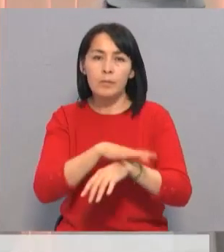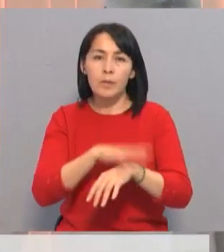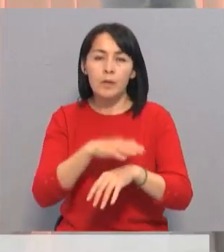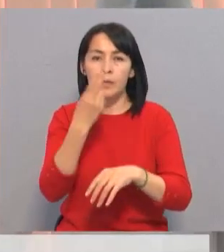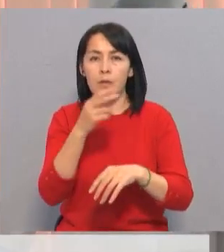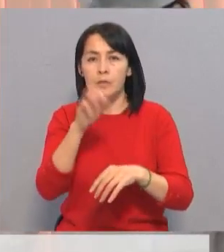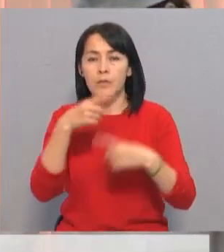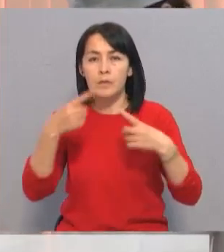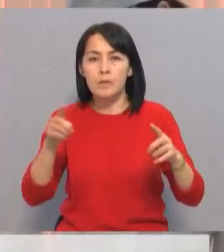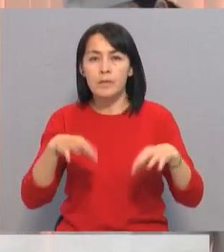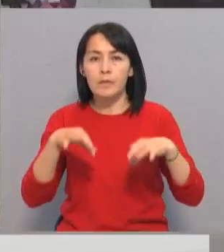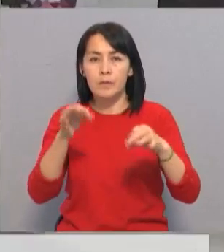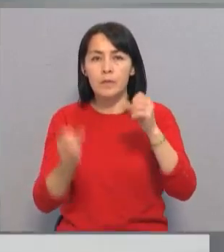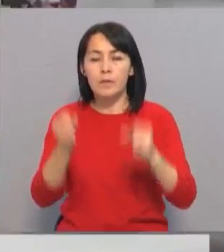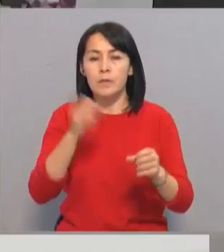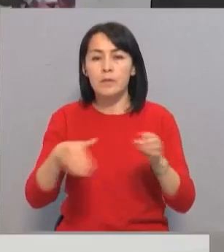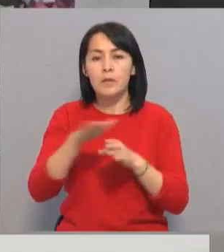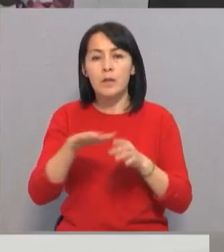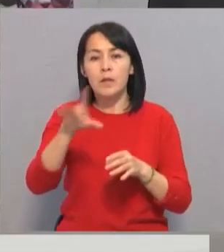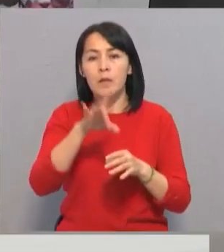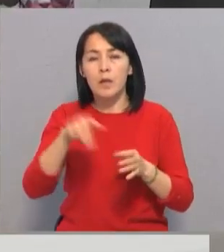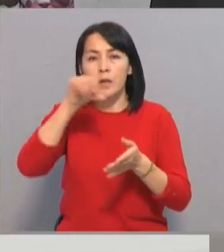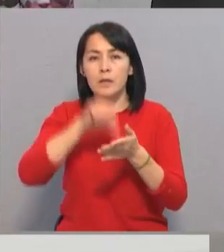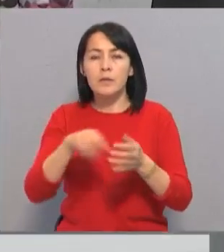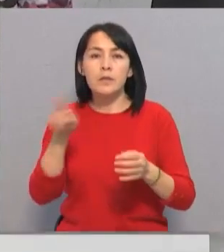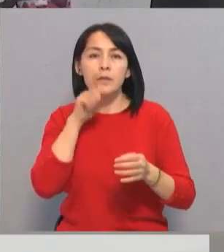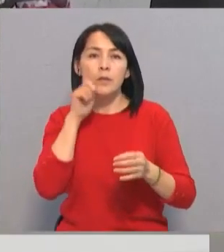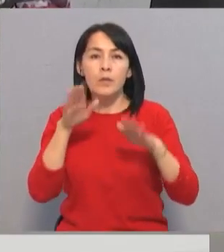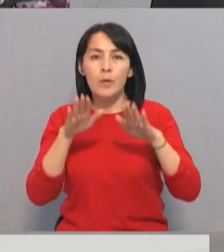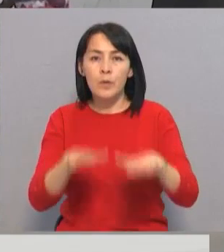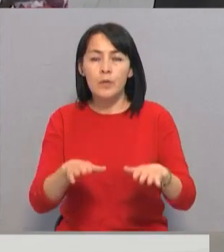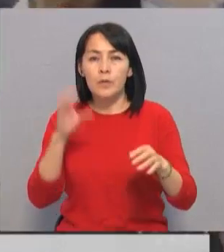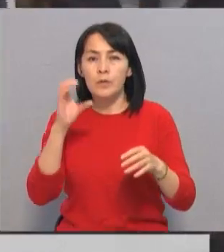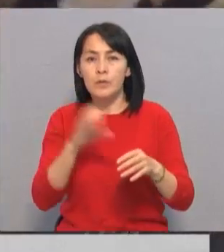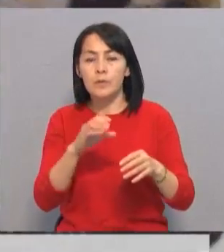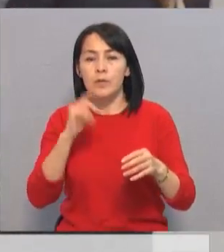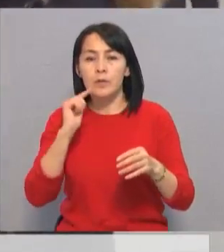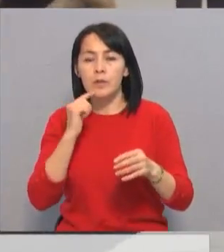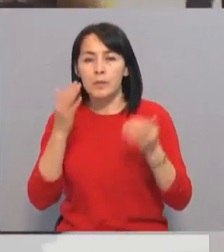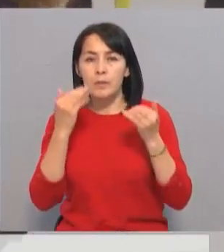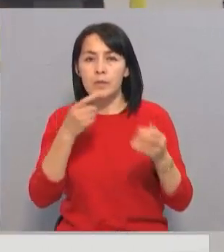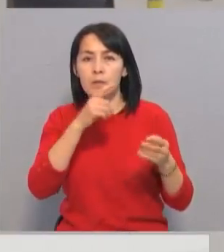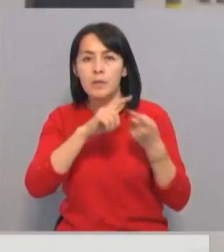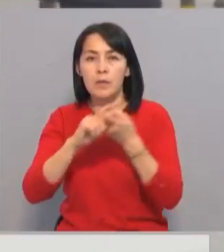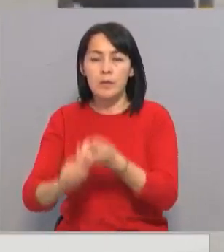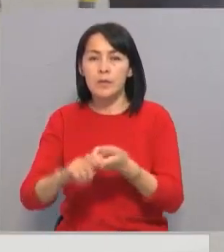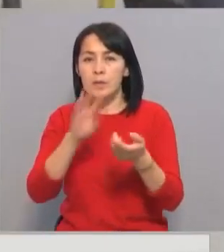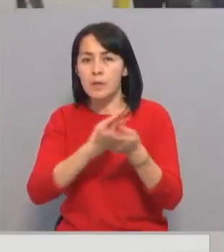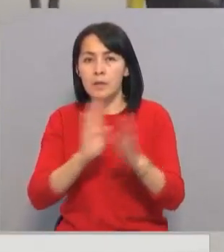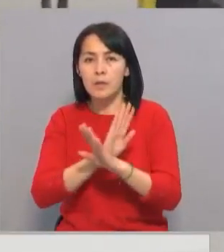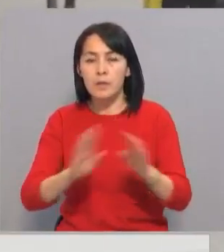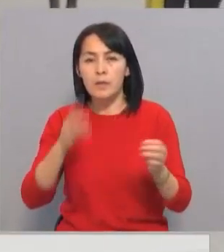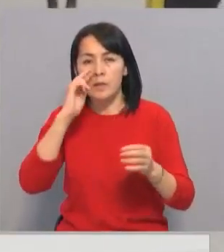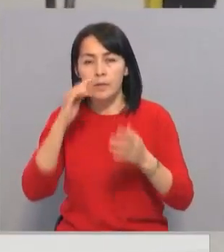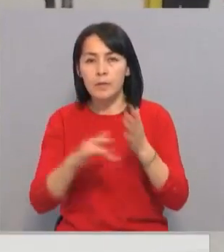виды транспорта. В настоящее время все регионы республики входят в зеленую зону. Случаев осложнений инфекционных заболеваний не зарегистрировано.